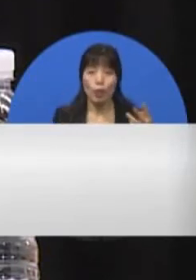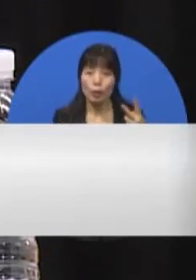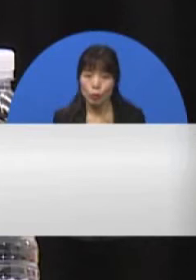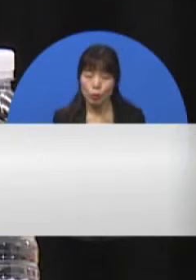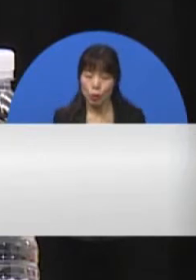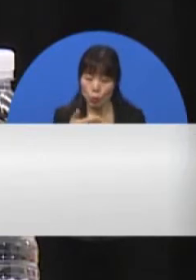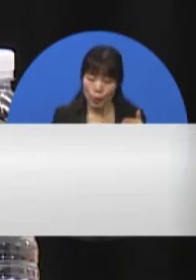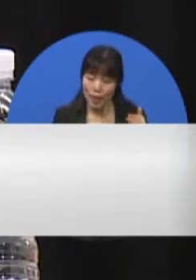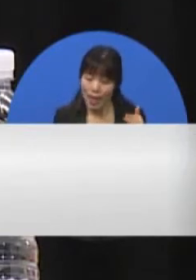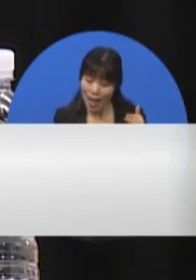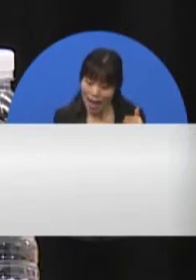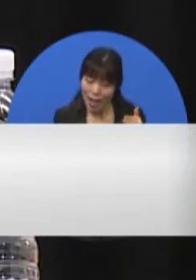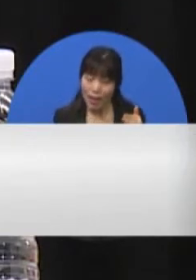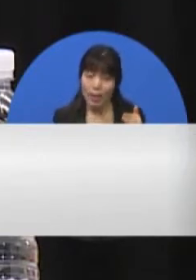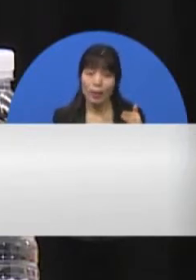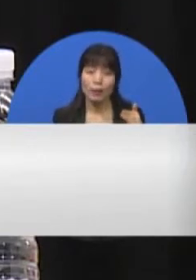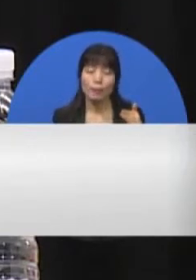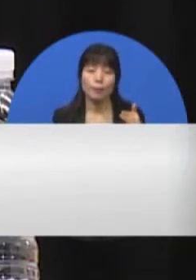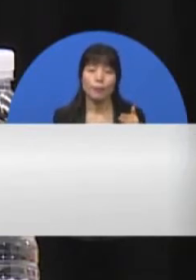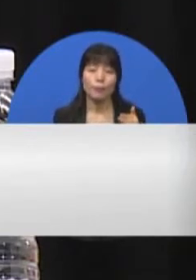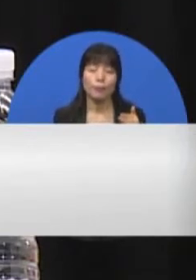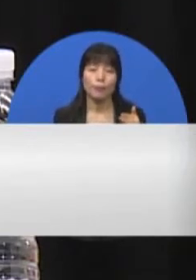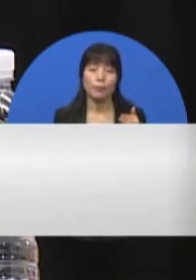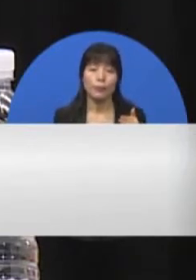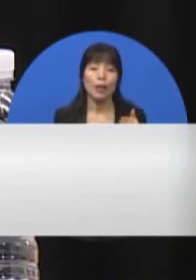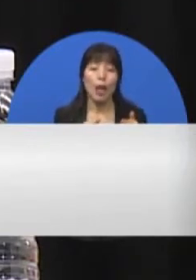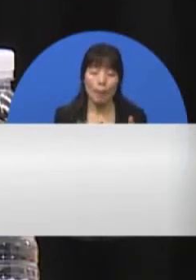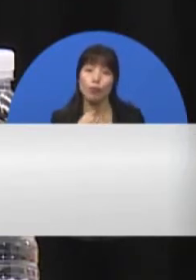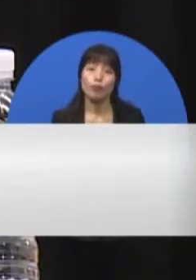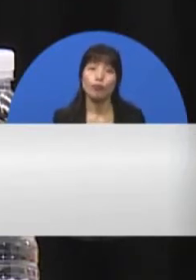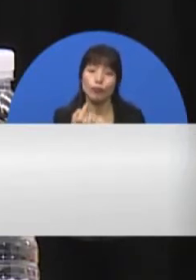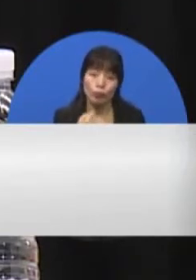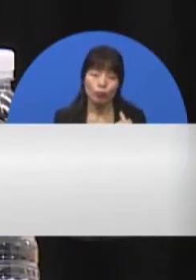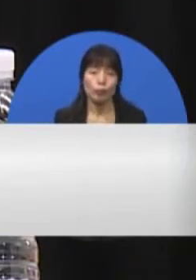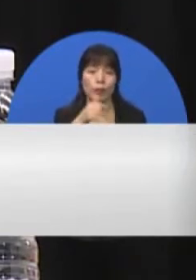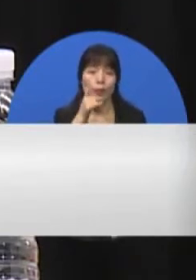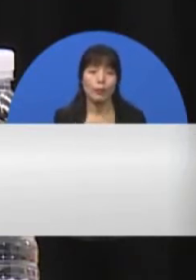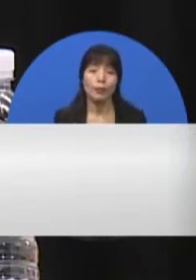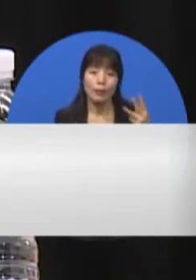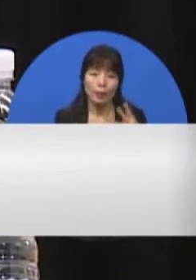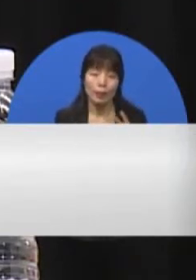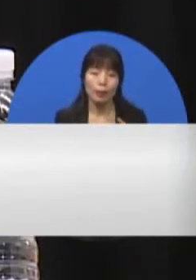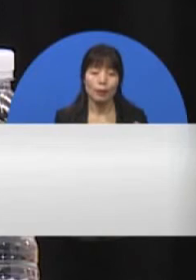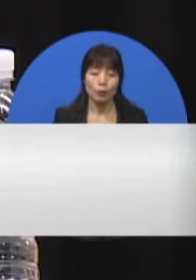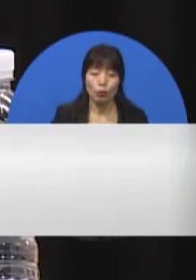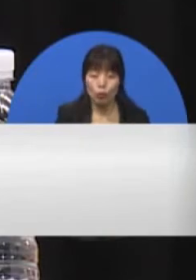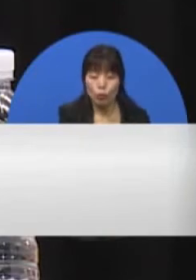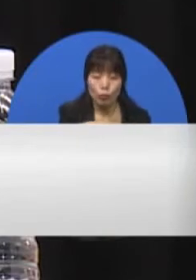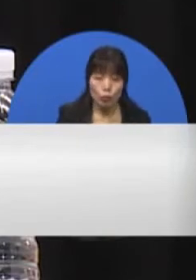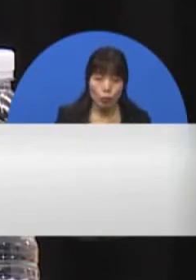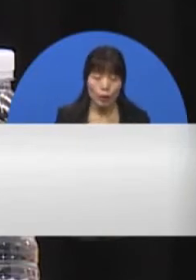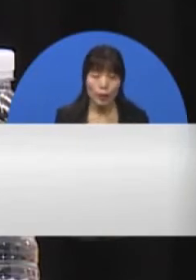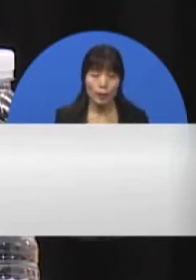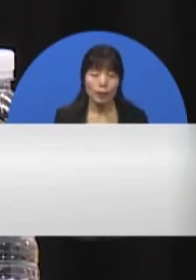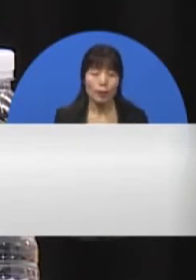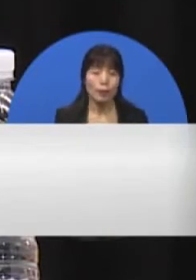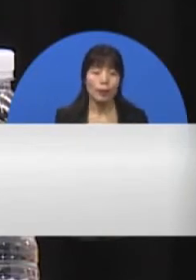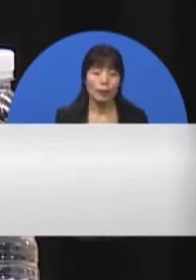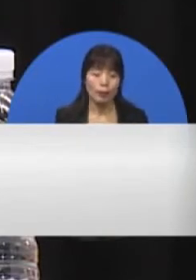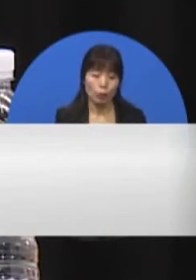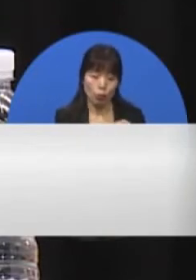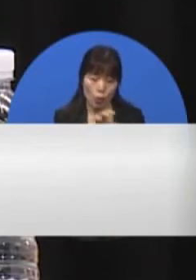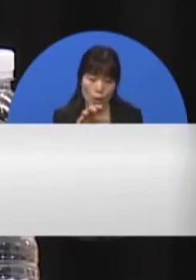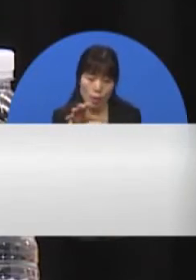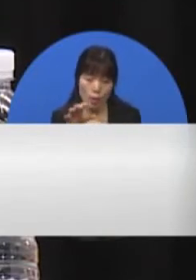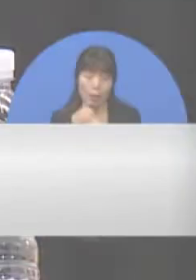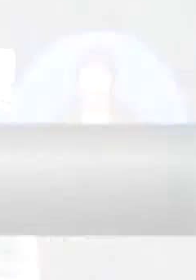공간의 공익적인 활용을 통해서 수요 파악이 먼저 돼야 합니다. 셋째, 주변의 유휴 부지를 활용한 연계와 개발